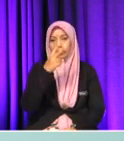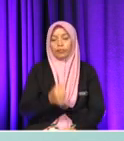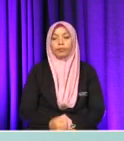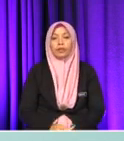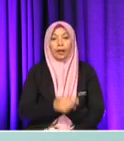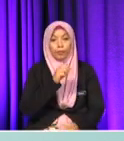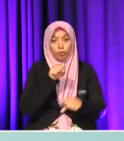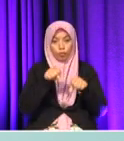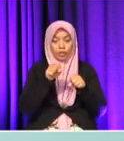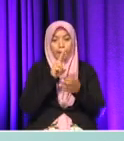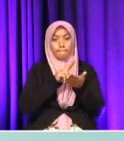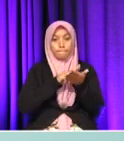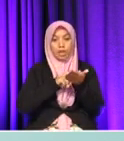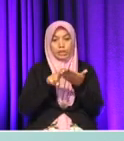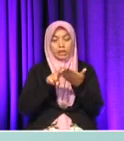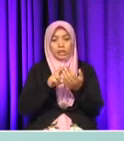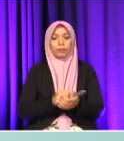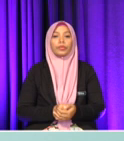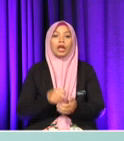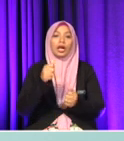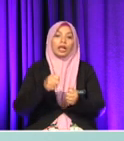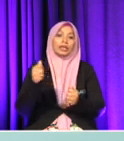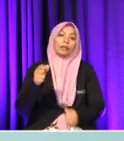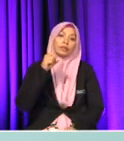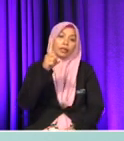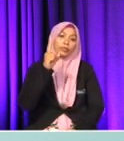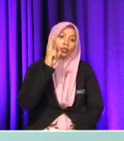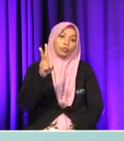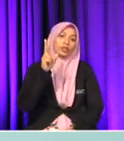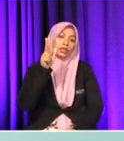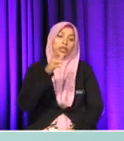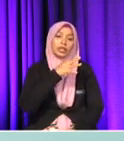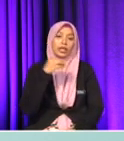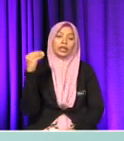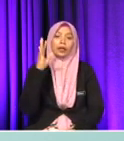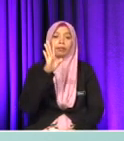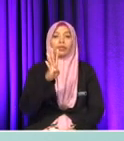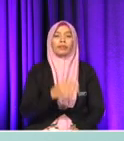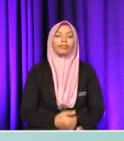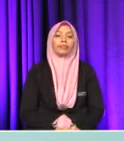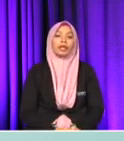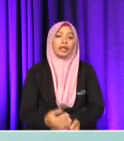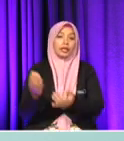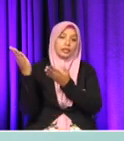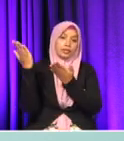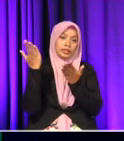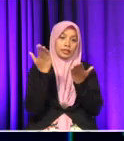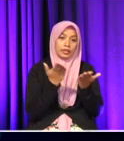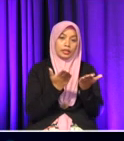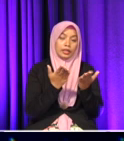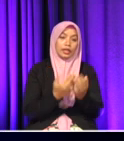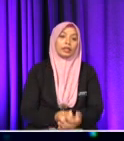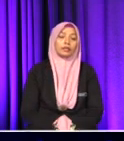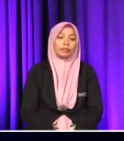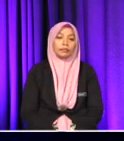kepada ee alat yang pertama kedua ketiga dan ke-4 oke silakan jawab soal